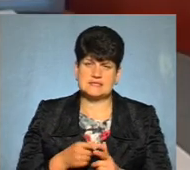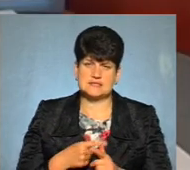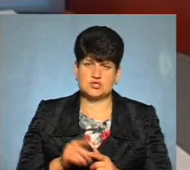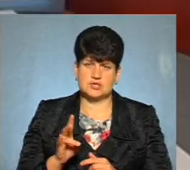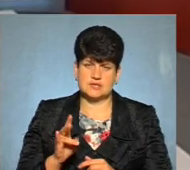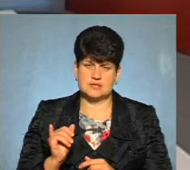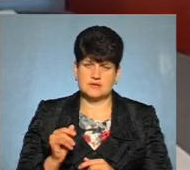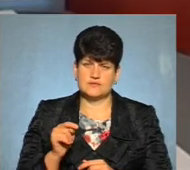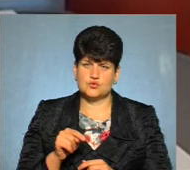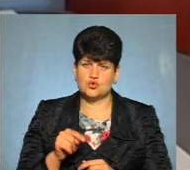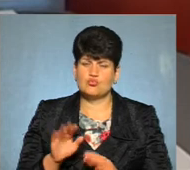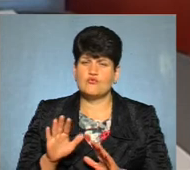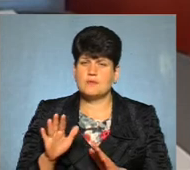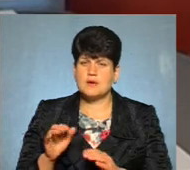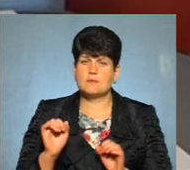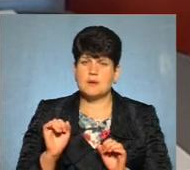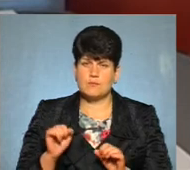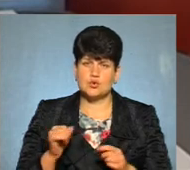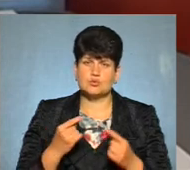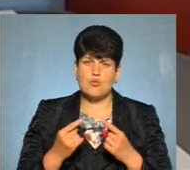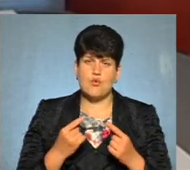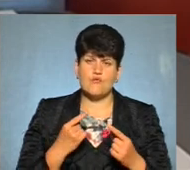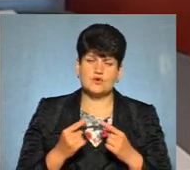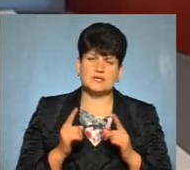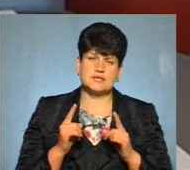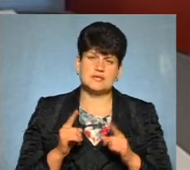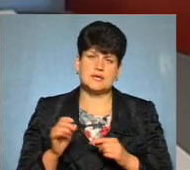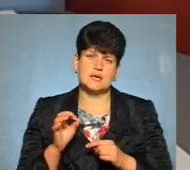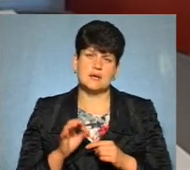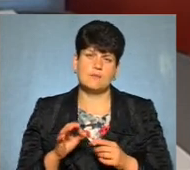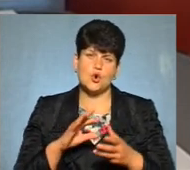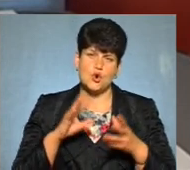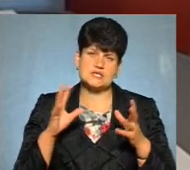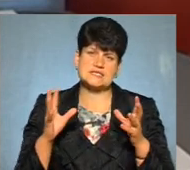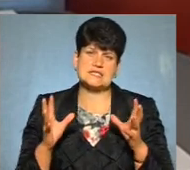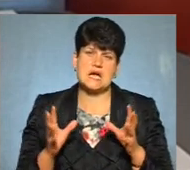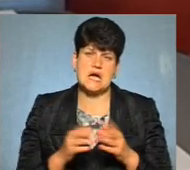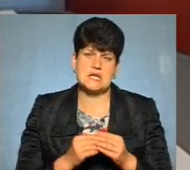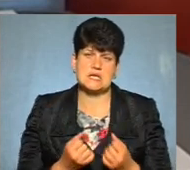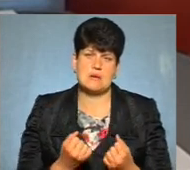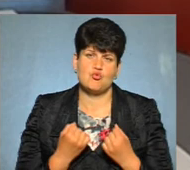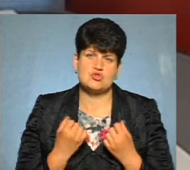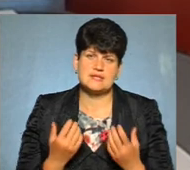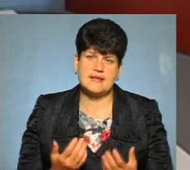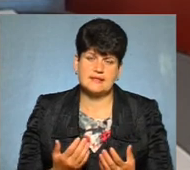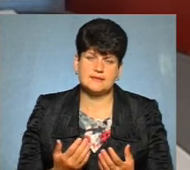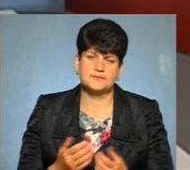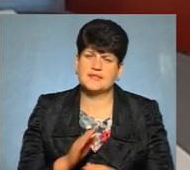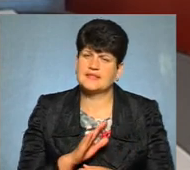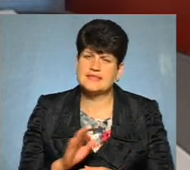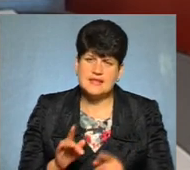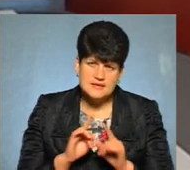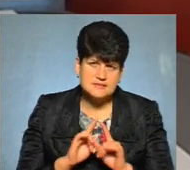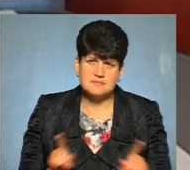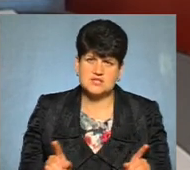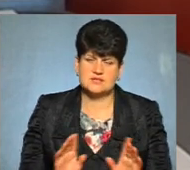Дивіться, в цьому випадку ми можемо говорити тільки про загальний імунітет. Не